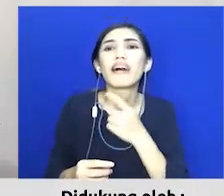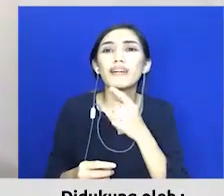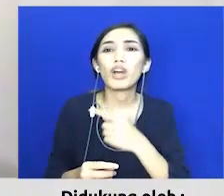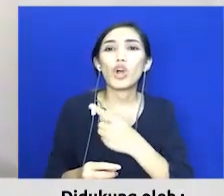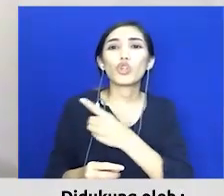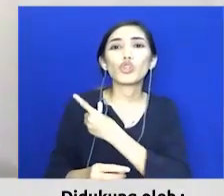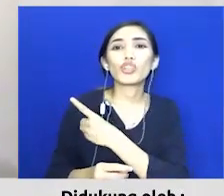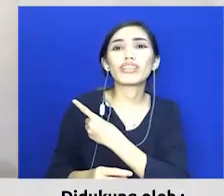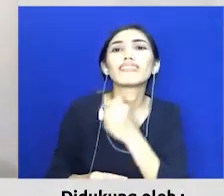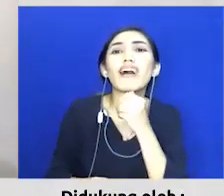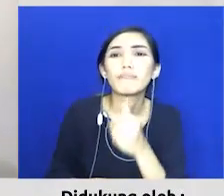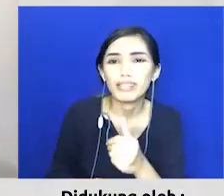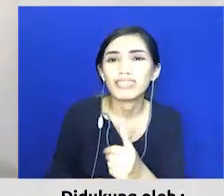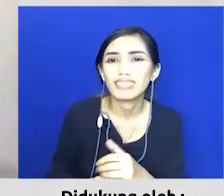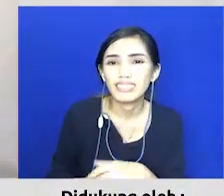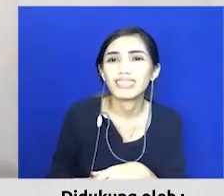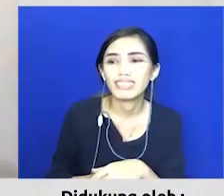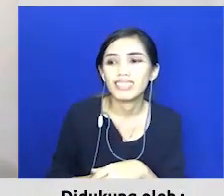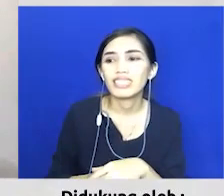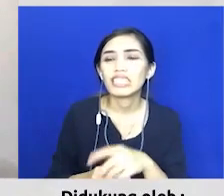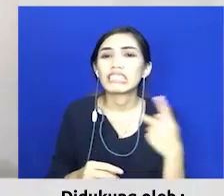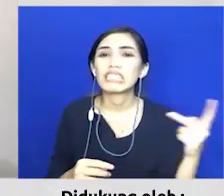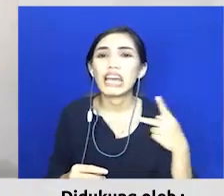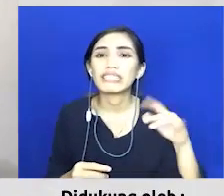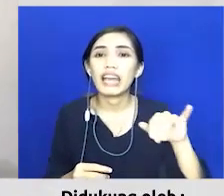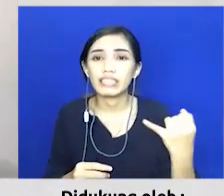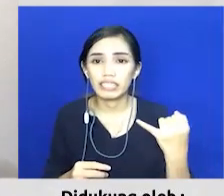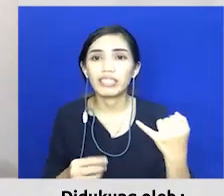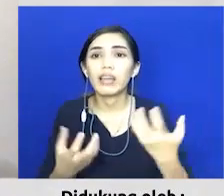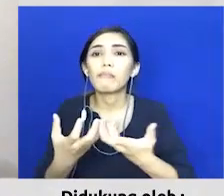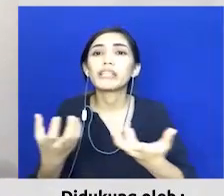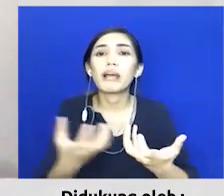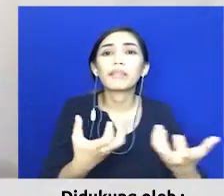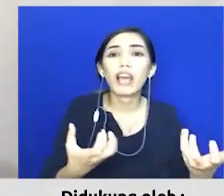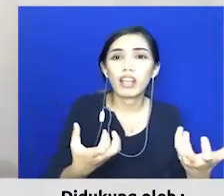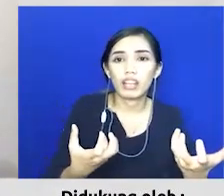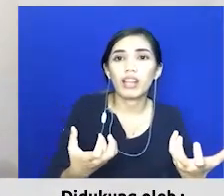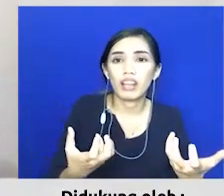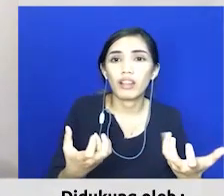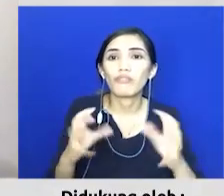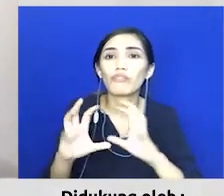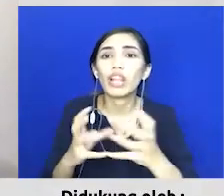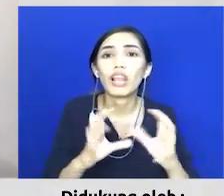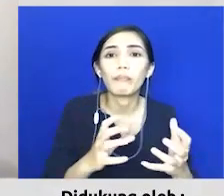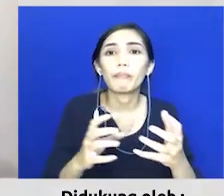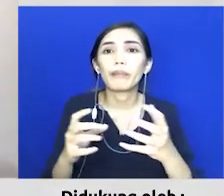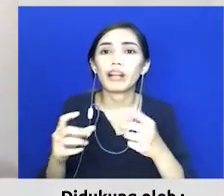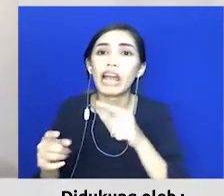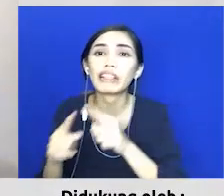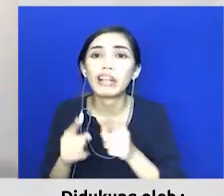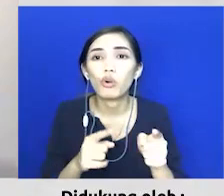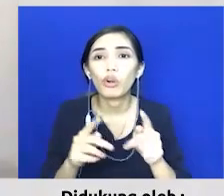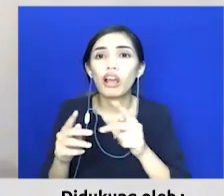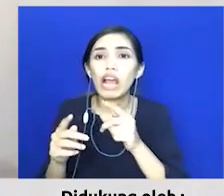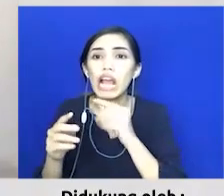kan di bukunya Pak Salim Said bilang katanya ini dosa, apa istilah yang paling terkenal, ininya dia dosa bawaan film Indonesia tuh